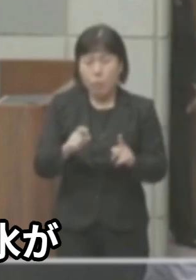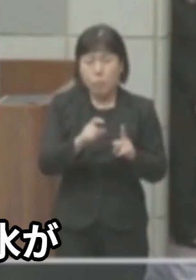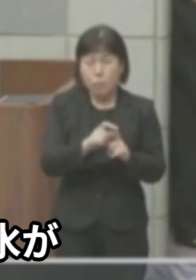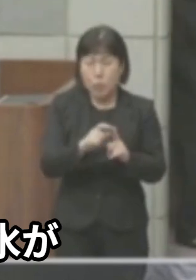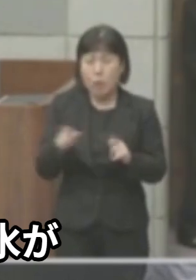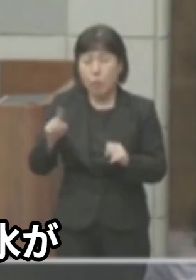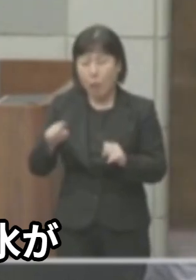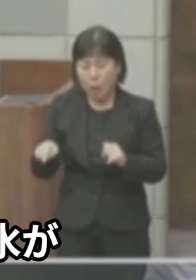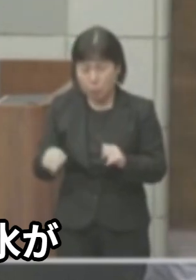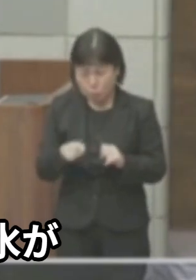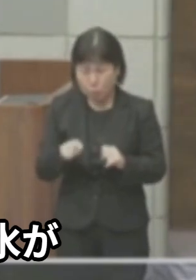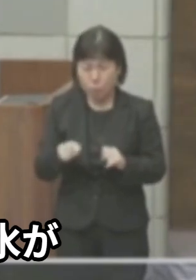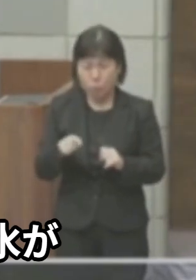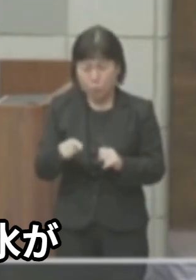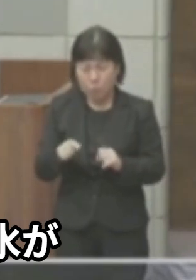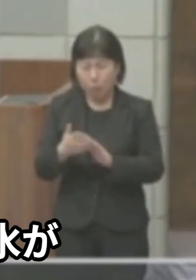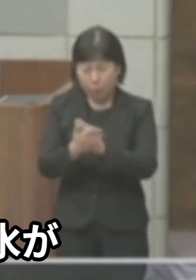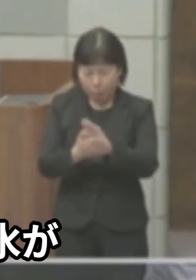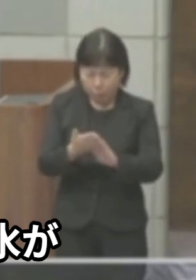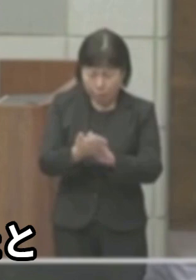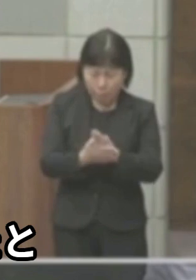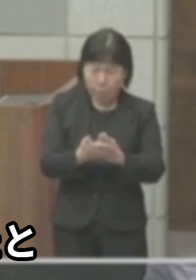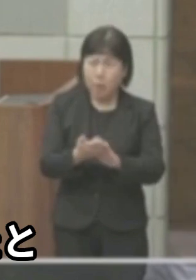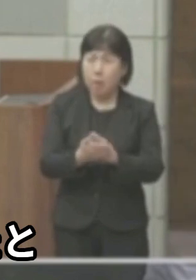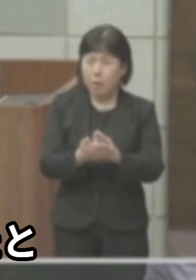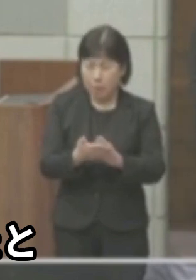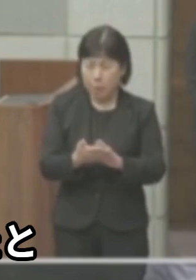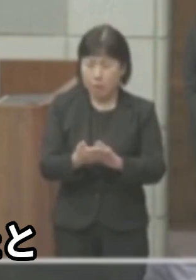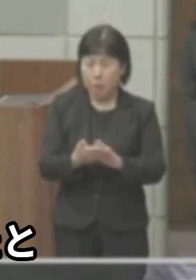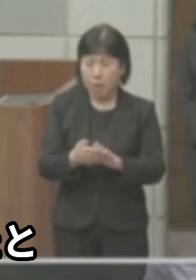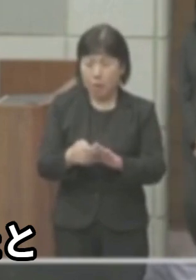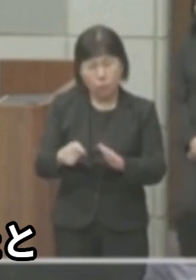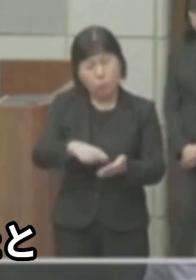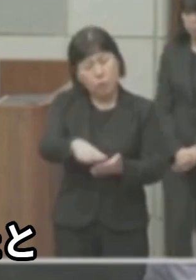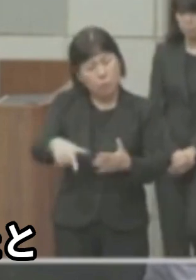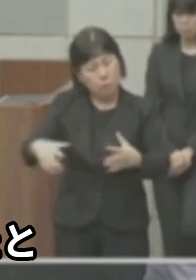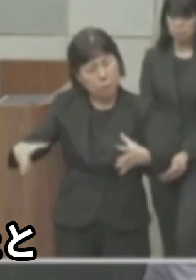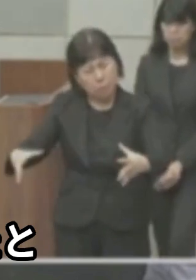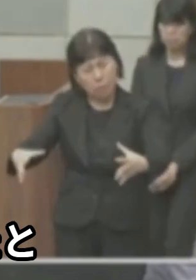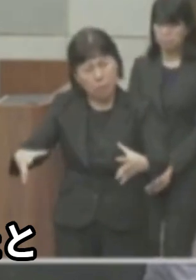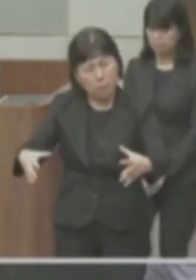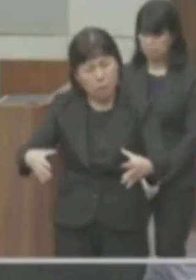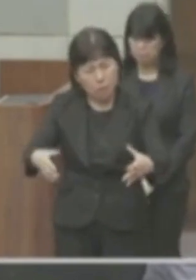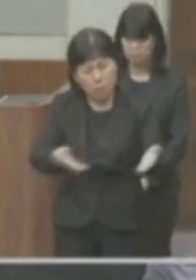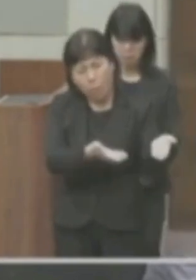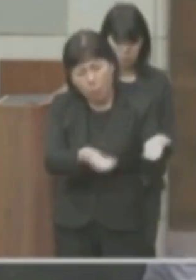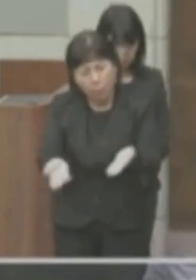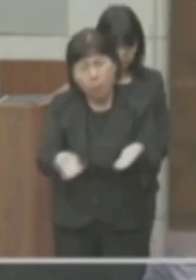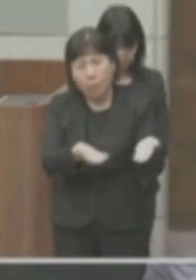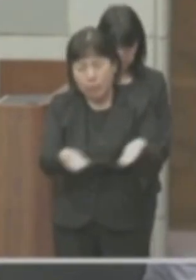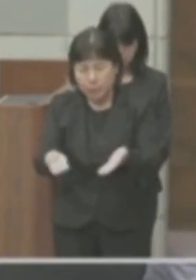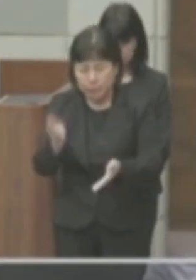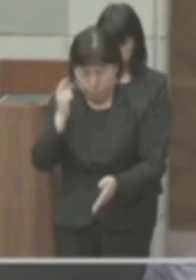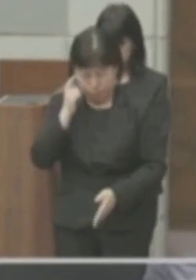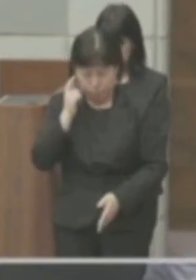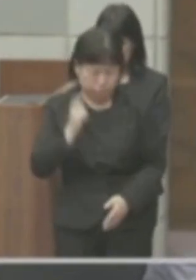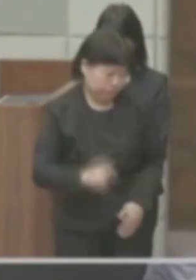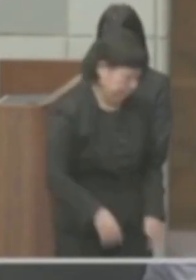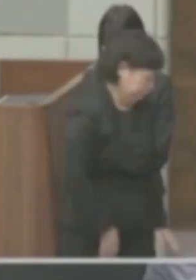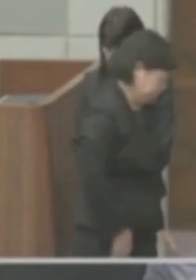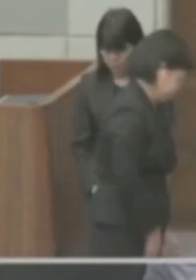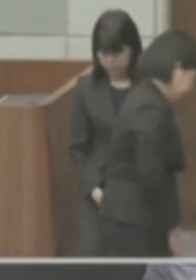含む水道水が一定のエリアの家庭に供給されとったというところなんです。で、